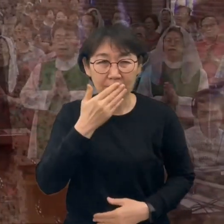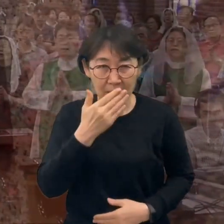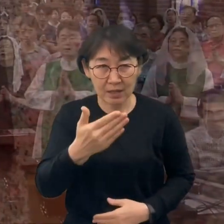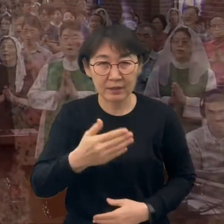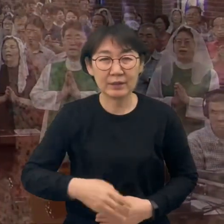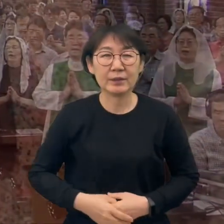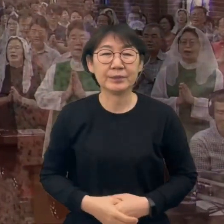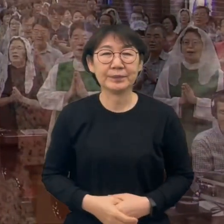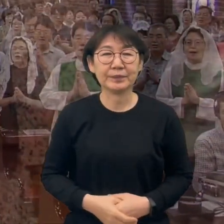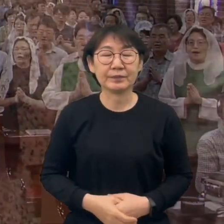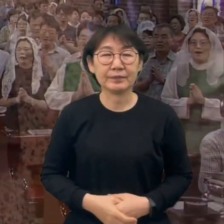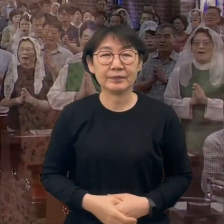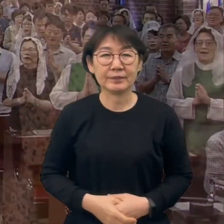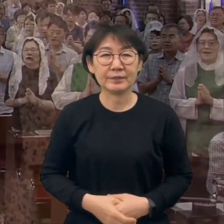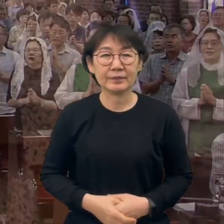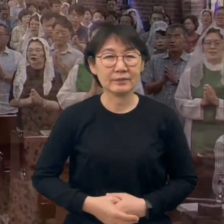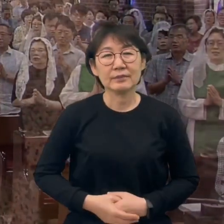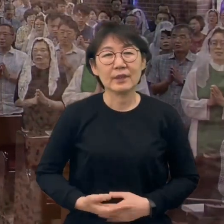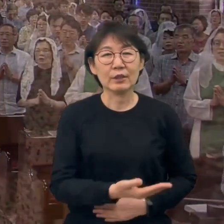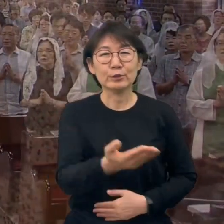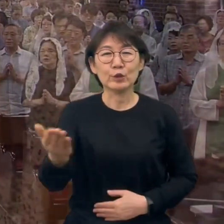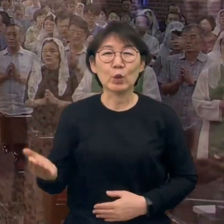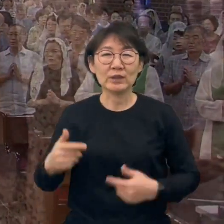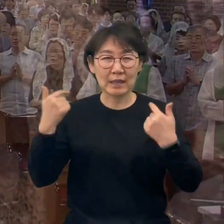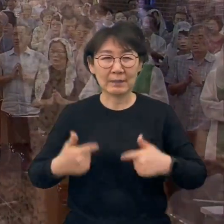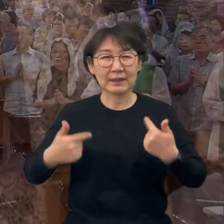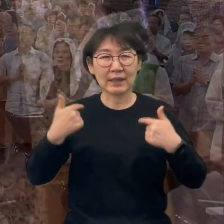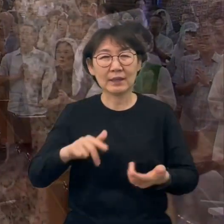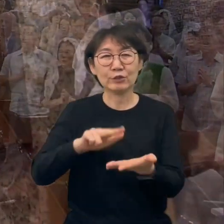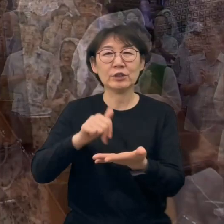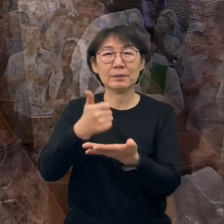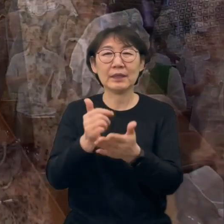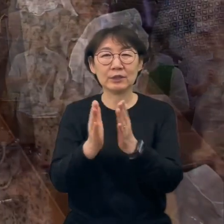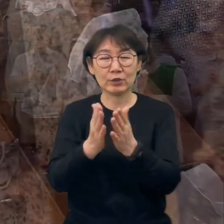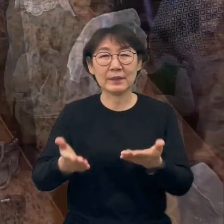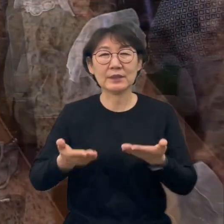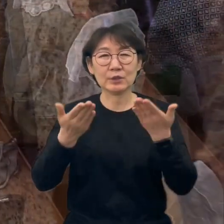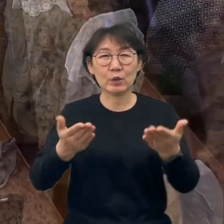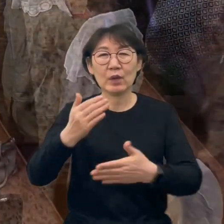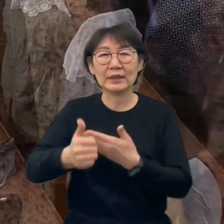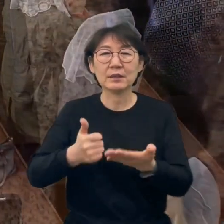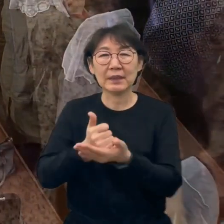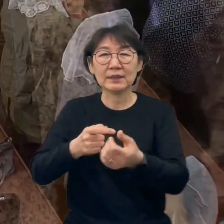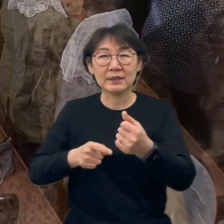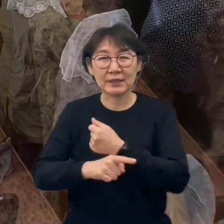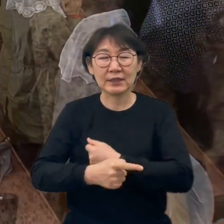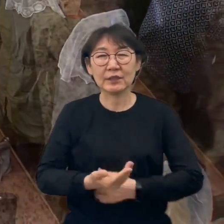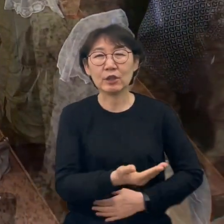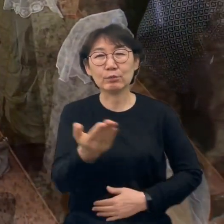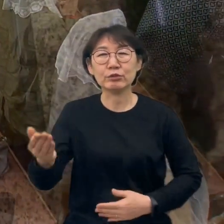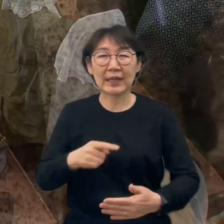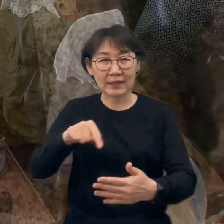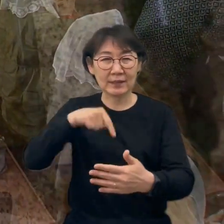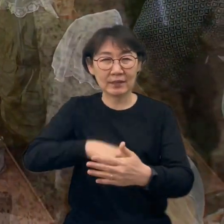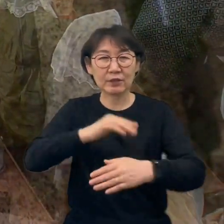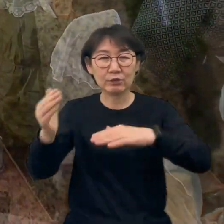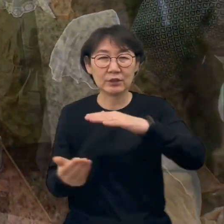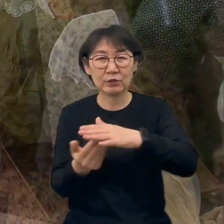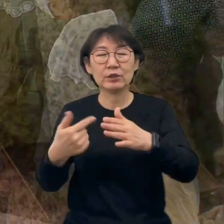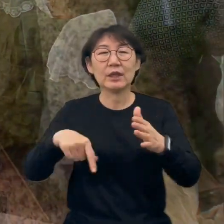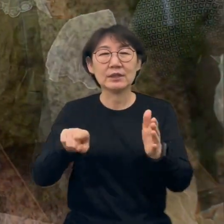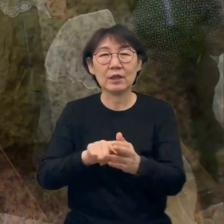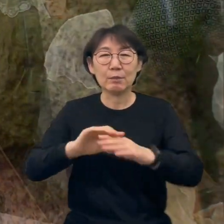모든 것을 받을 수 있습니다. 여러분도 날마다 주님의 기도를 바치며 하느님의 뜻이 여러분